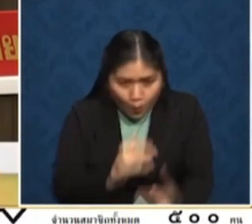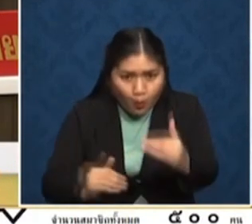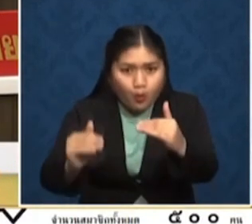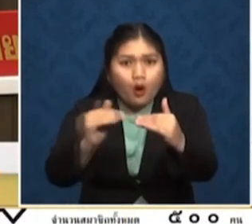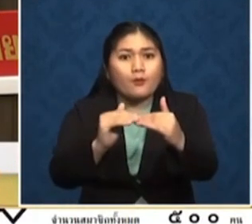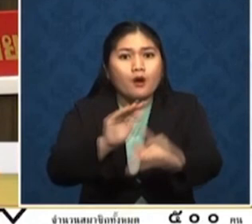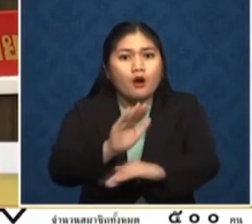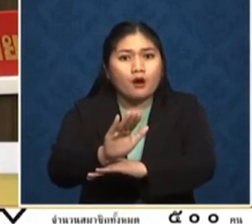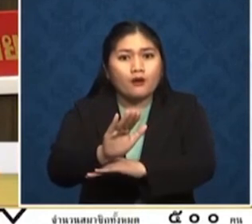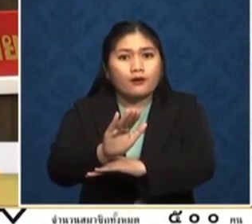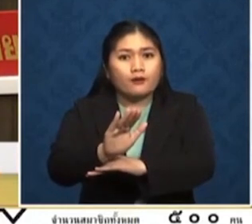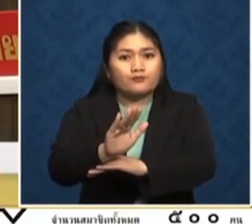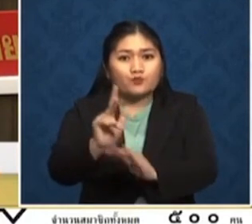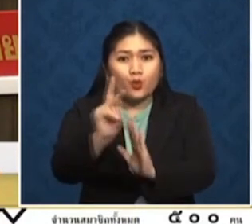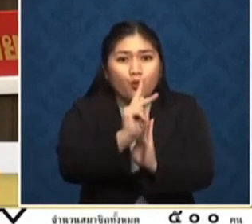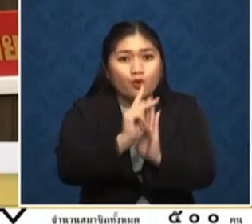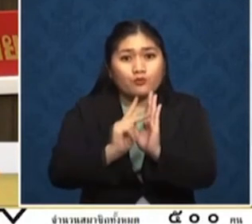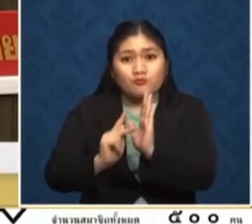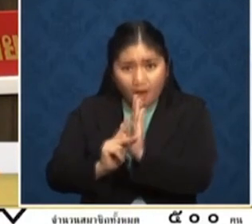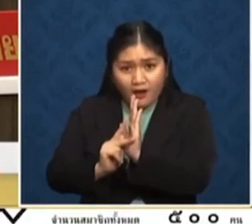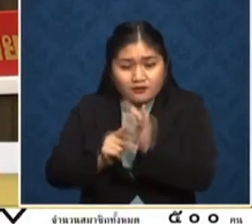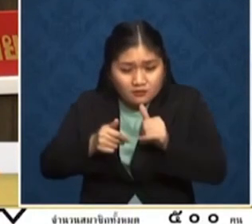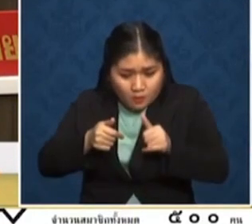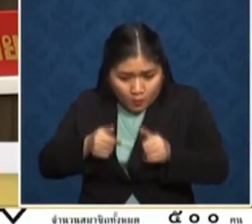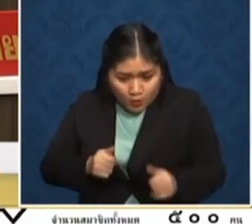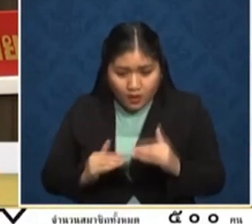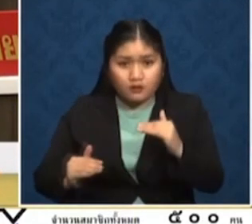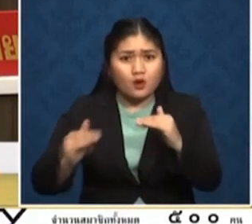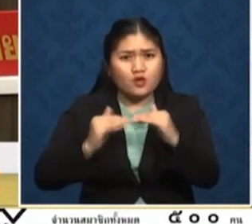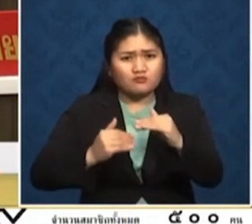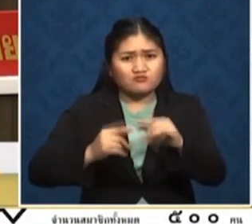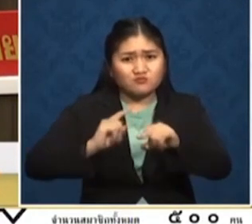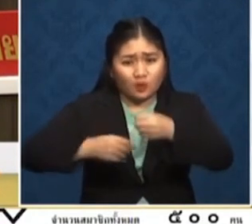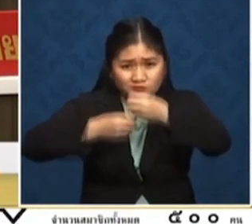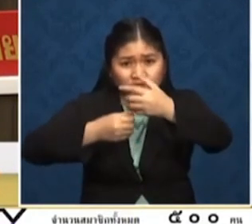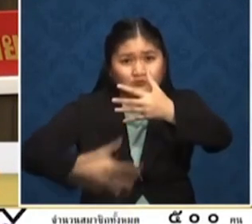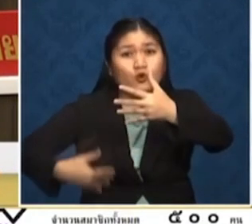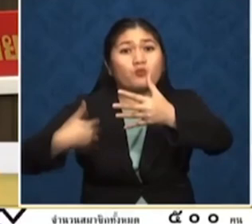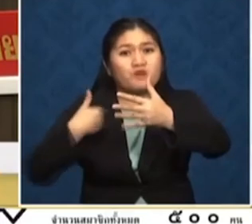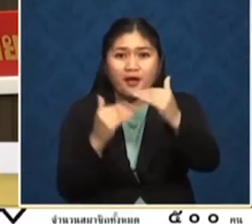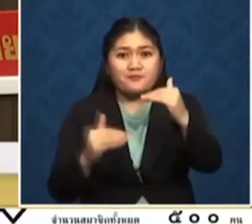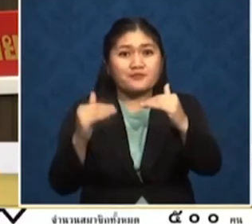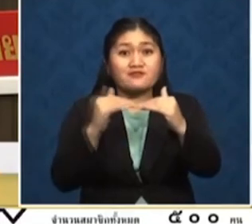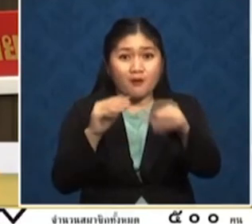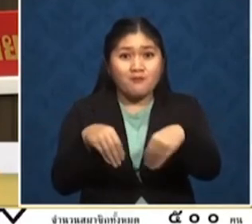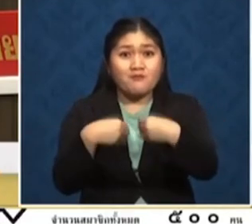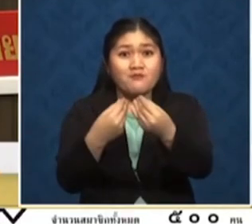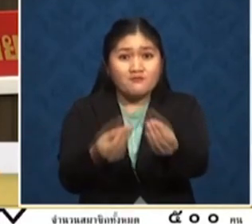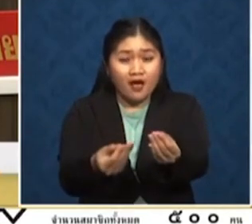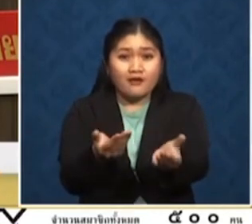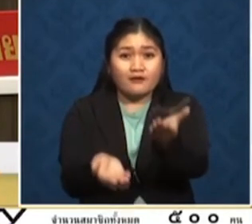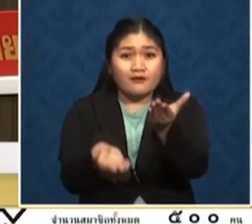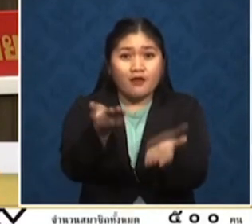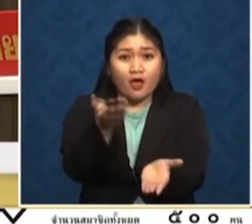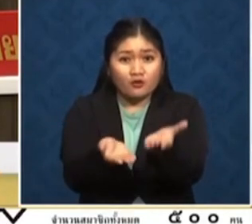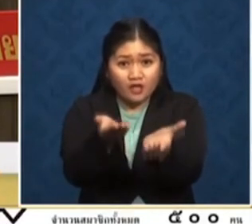เทียมกฎหมายสมรสเท่าเทียมนั้นมีหลายเรื่องครับที่ให้ความเป็นธรรมไม่ว่าจะเป็นเรื่อง